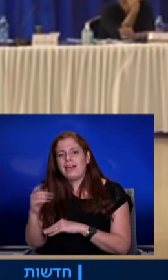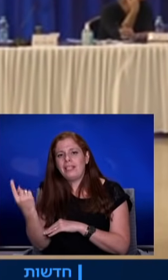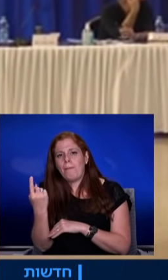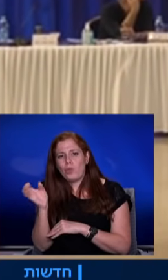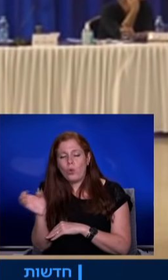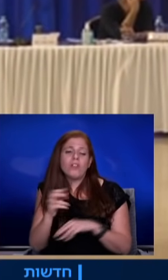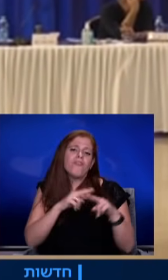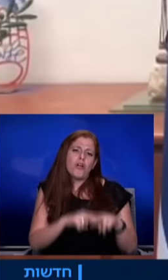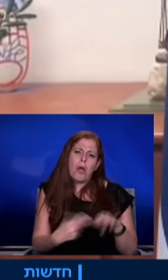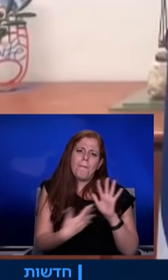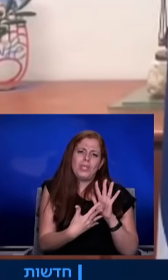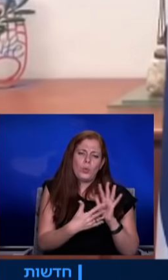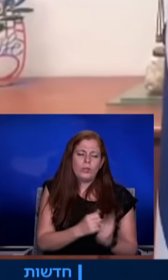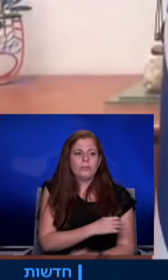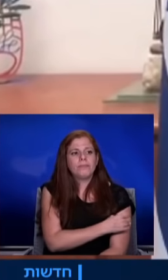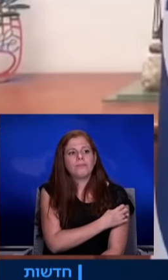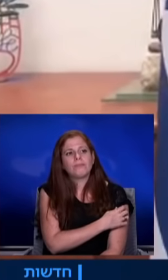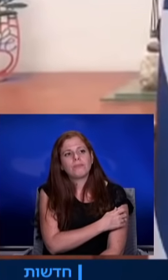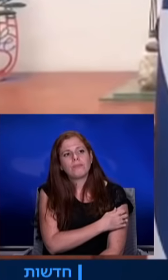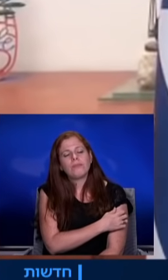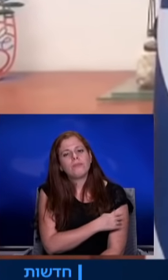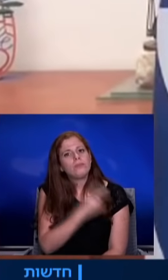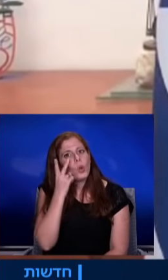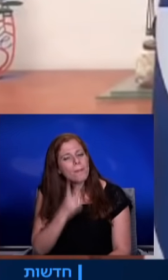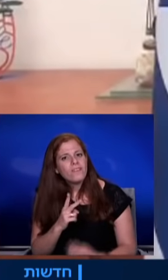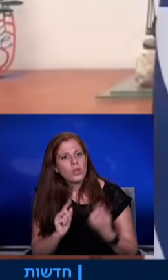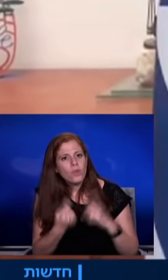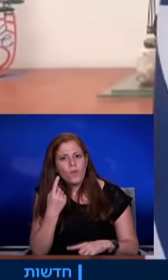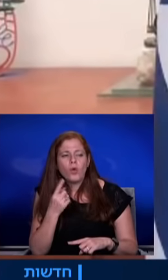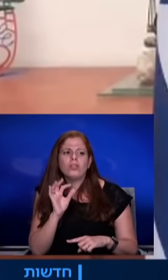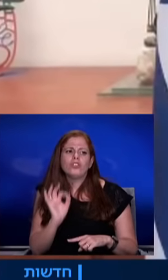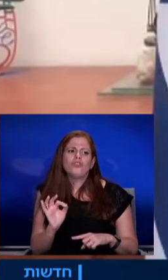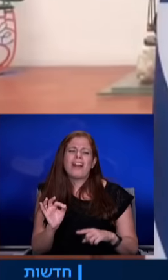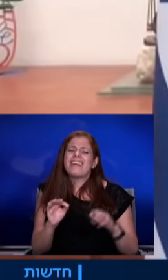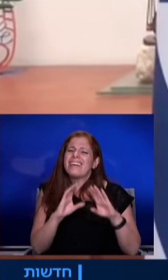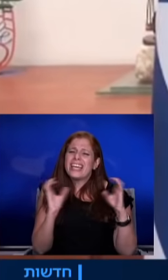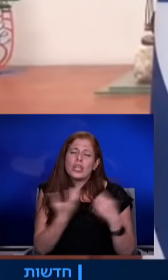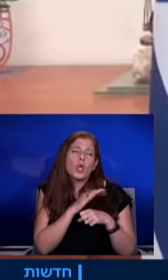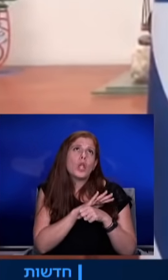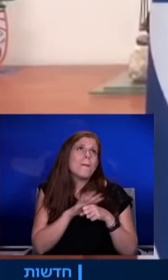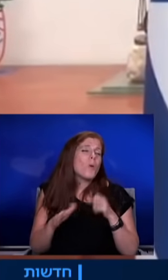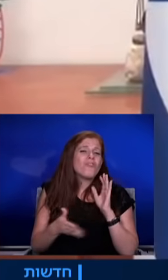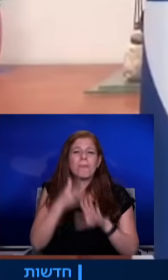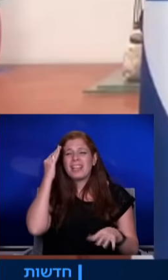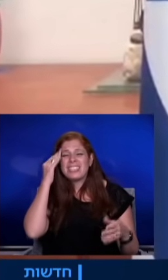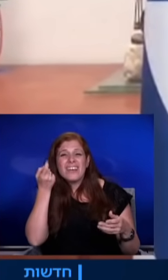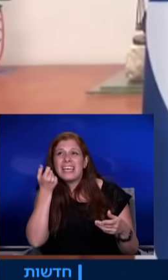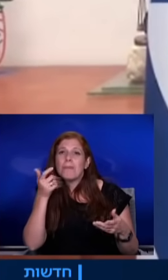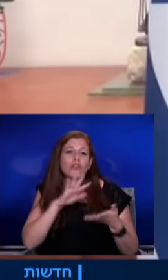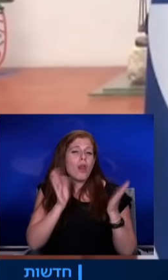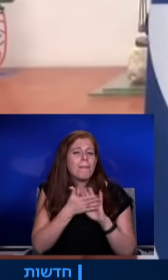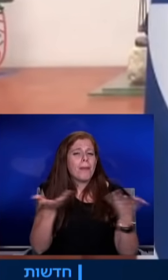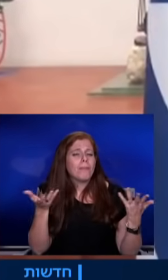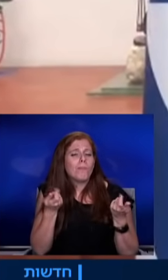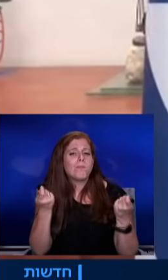הביעו תמיכה ברעיון. אנחנו כבר רואים תופעות של שיתוק כיתות שלמות וכמעט בתי ספר, נטל כבד על